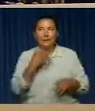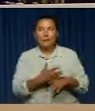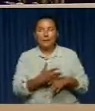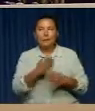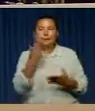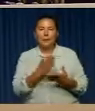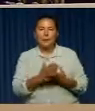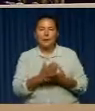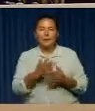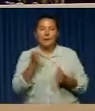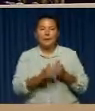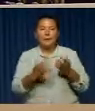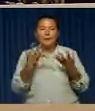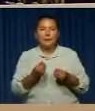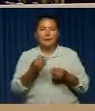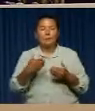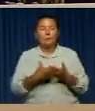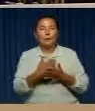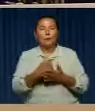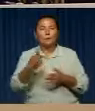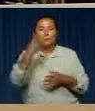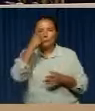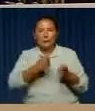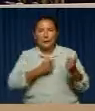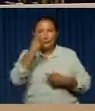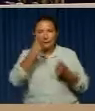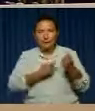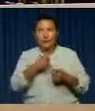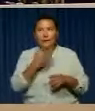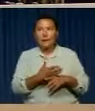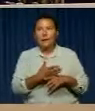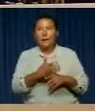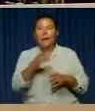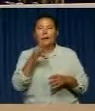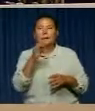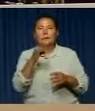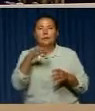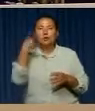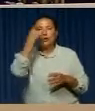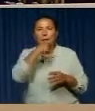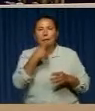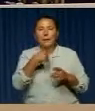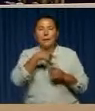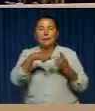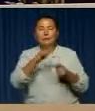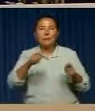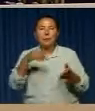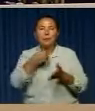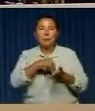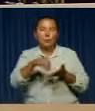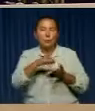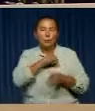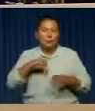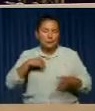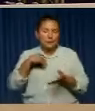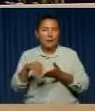бар. Бірақ күнделікті маған хабар келіп жатыр, біздерге денсаулық сақтау басқармасында концентратор жеке кәсіпкерлер алып беріп жатқан, өздеріміз әкелеміз деп